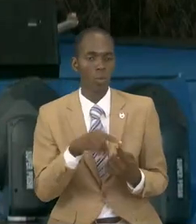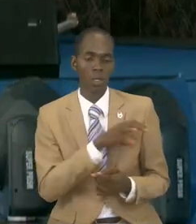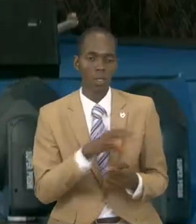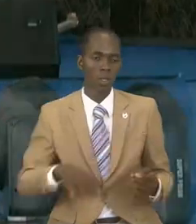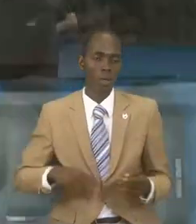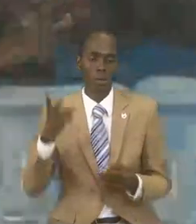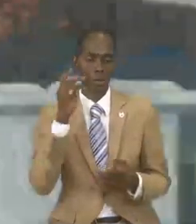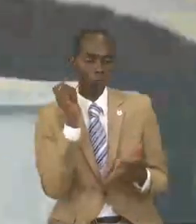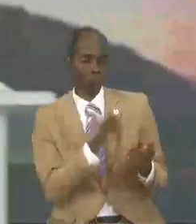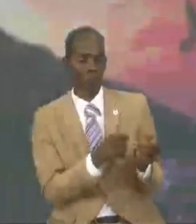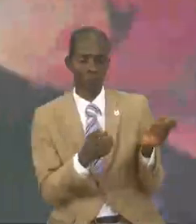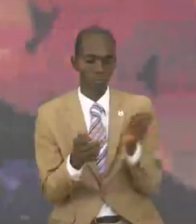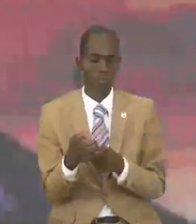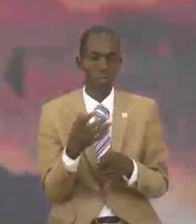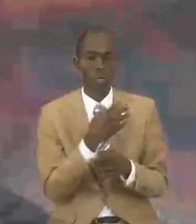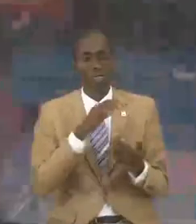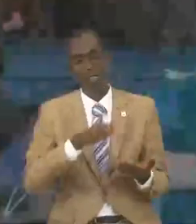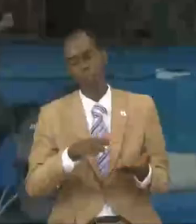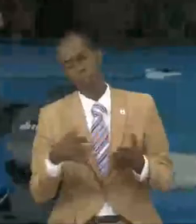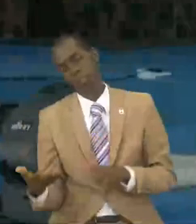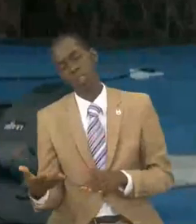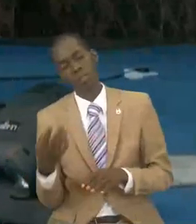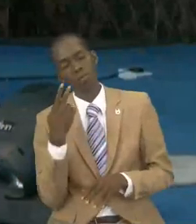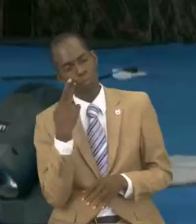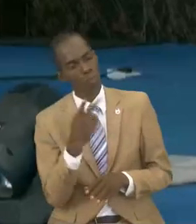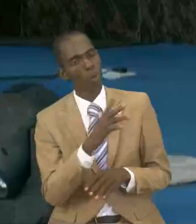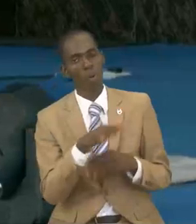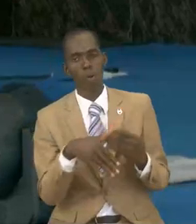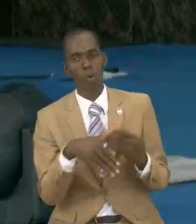puis, ils l'ont vu le même Christ